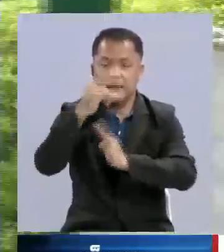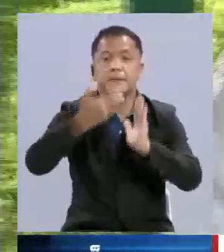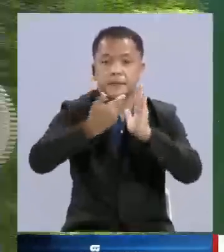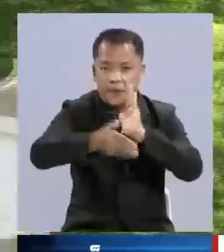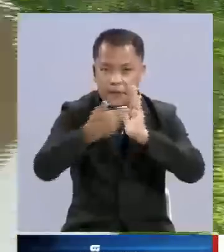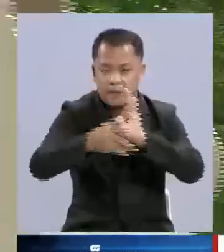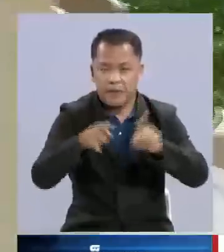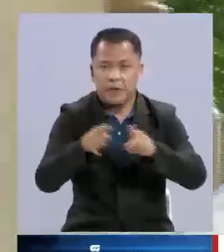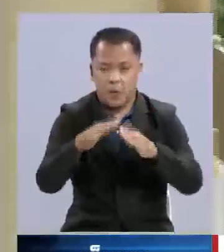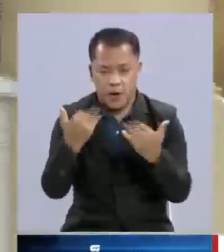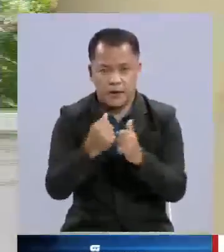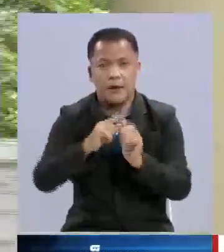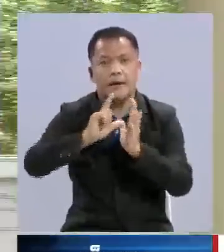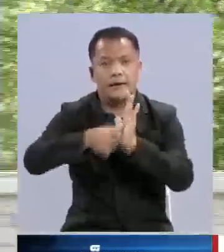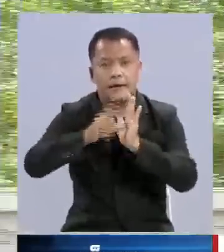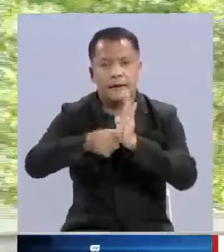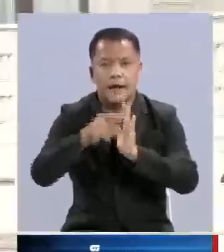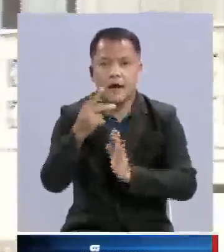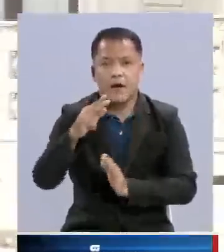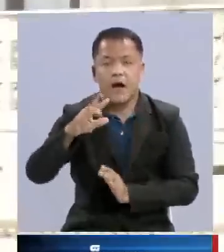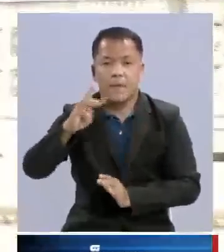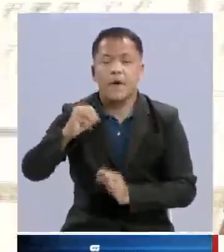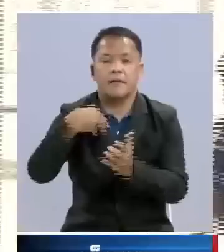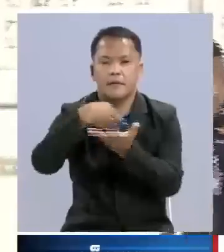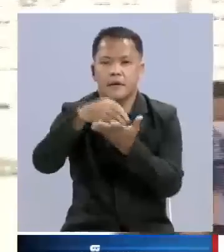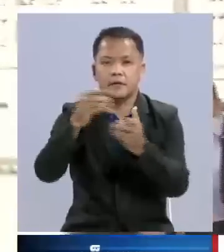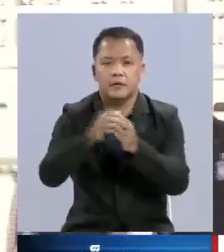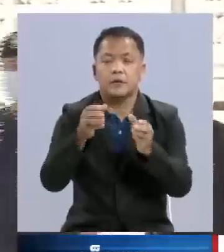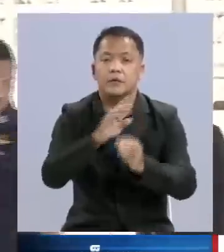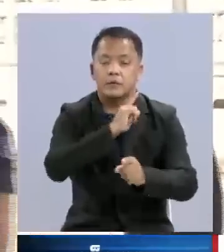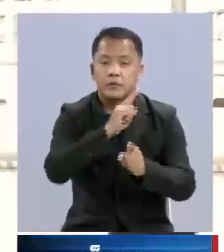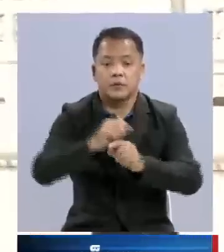ออกขณะเดียวกันสำนักเลขาธิการครม.ก็รายงานผลกรณี